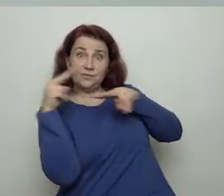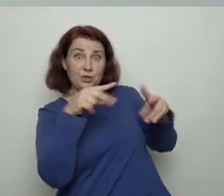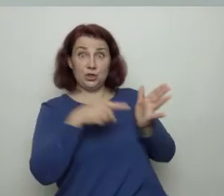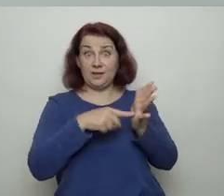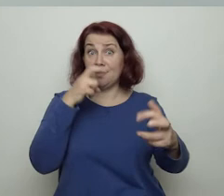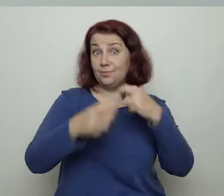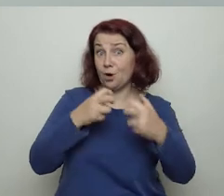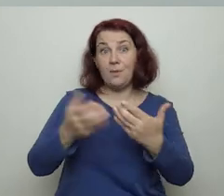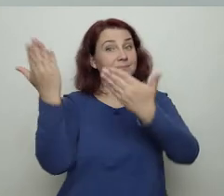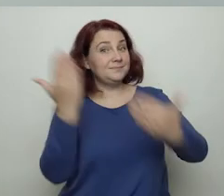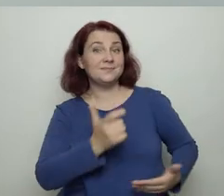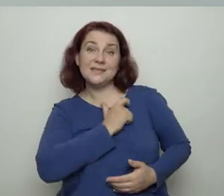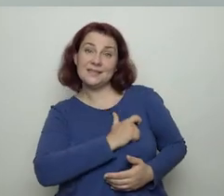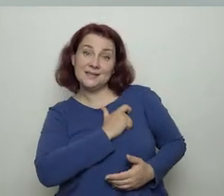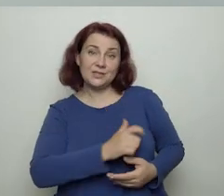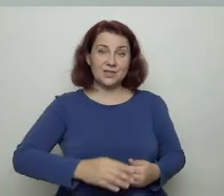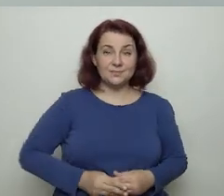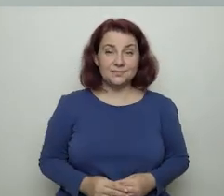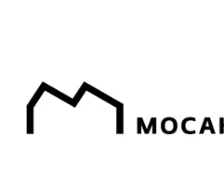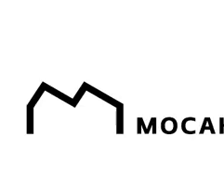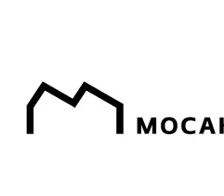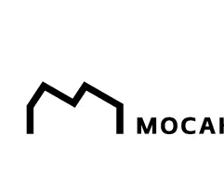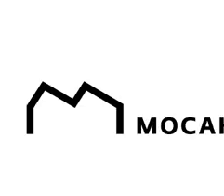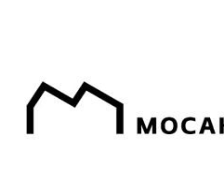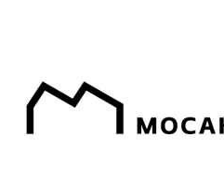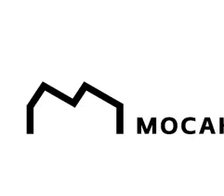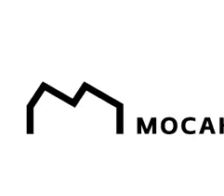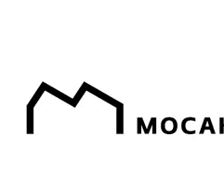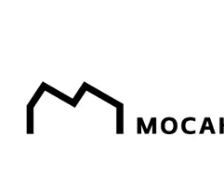swoimi oczyma Zapraszam państwa serdecznie roku